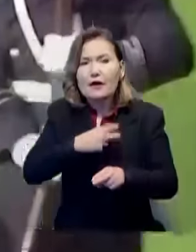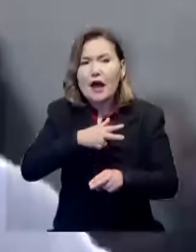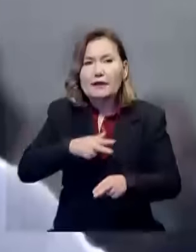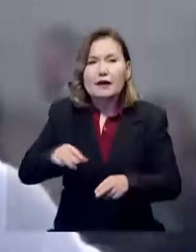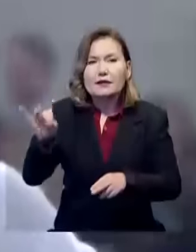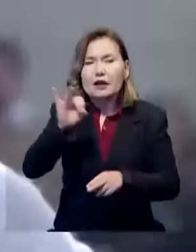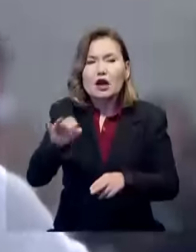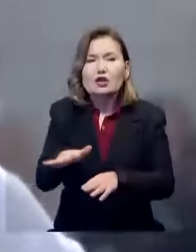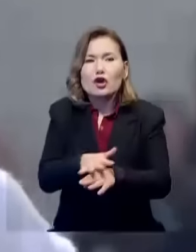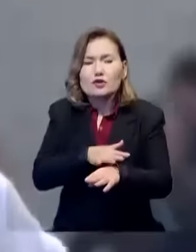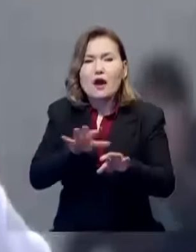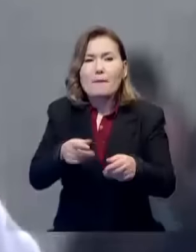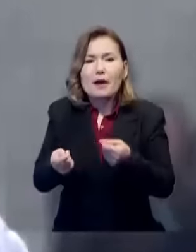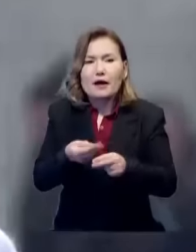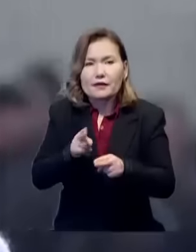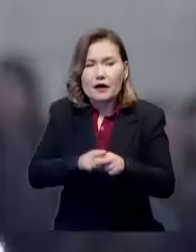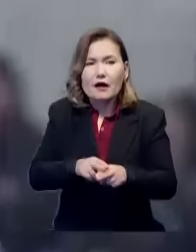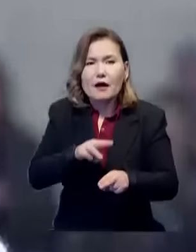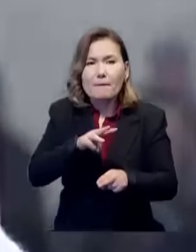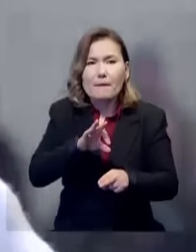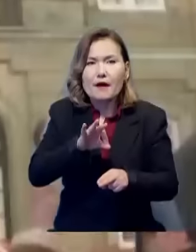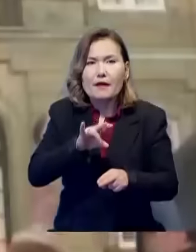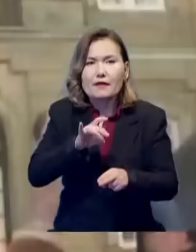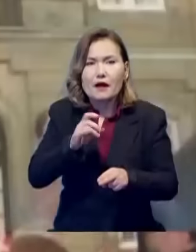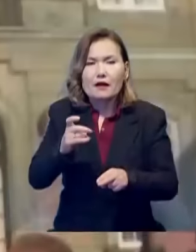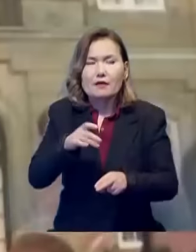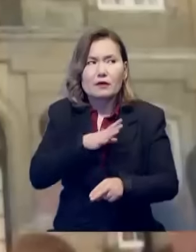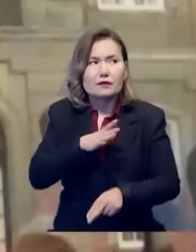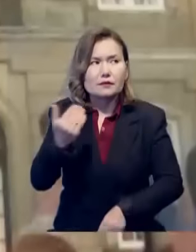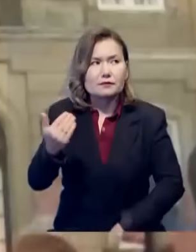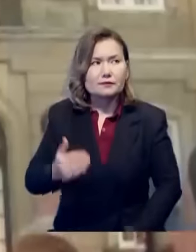тарихында ең ұзақ патшалық еткен монархқа айналды.